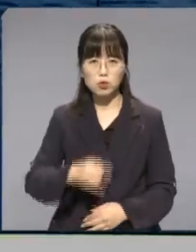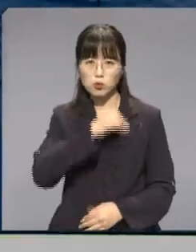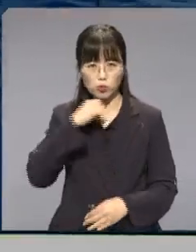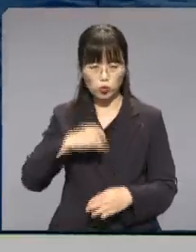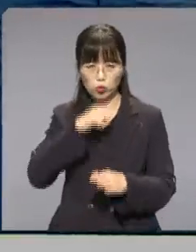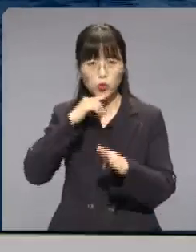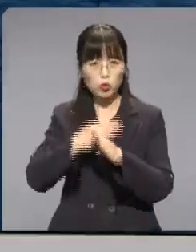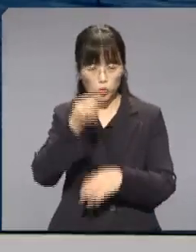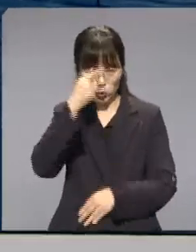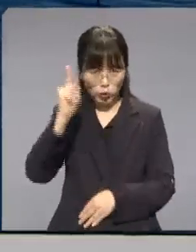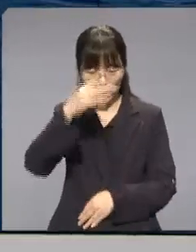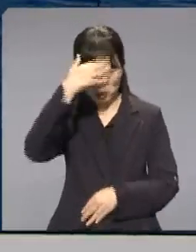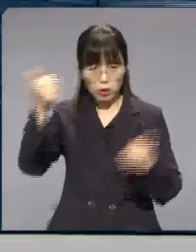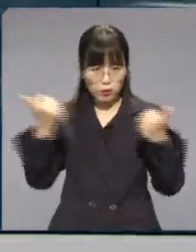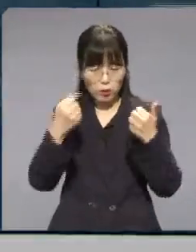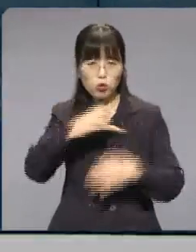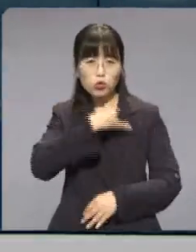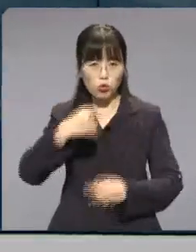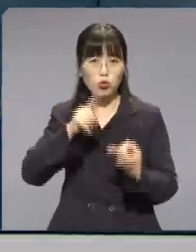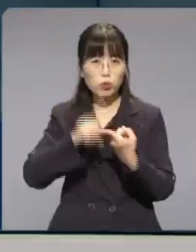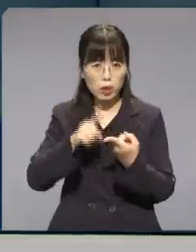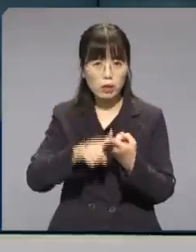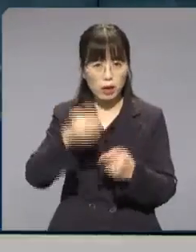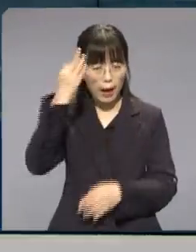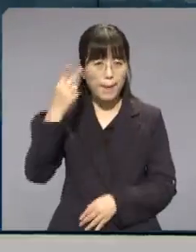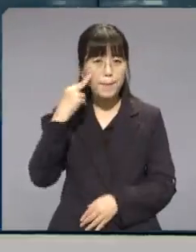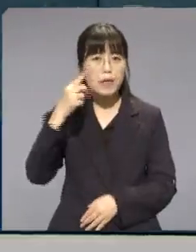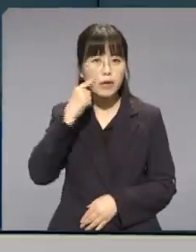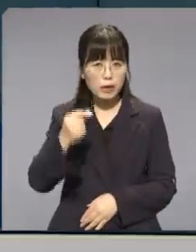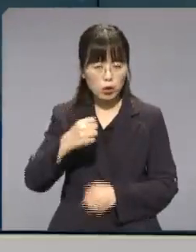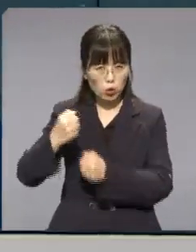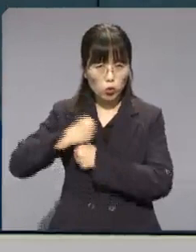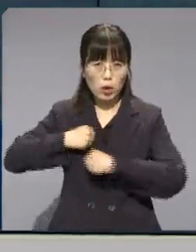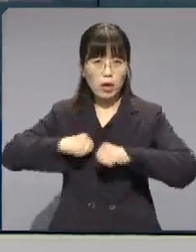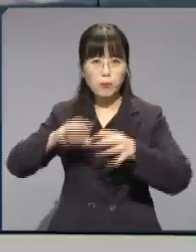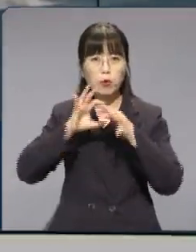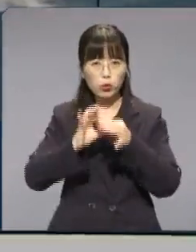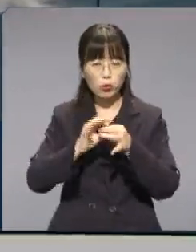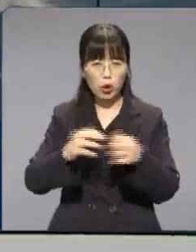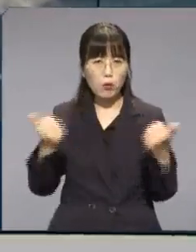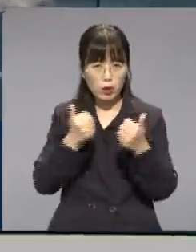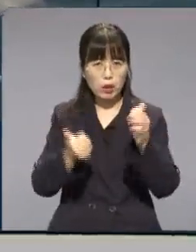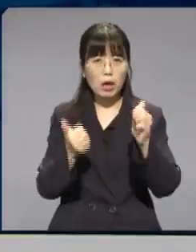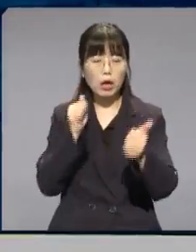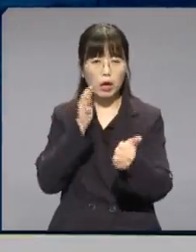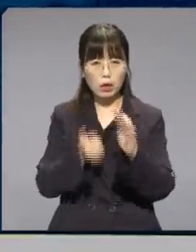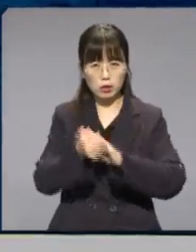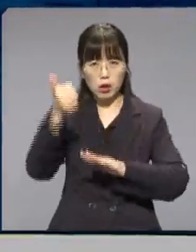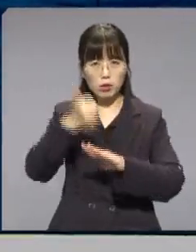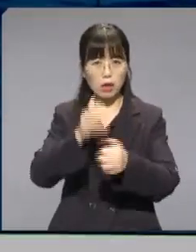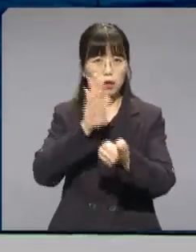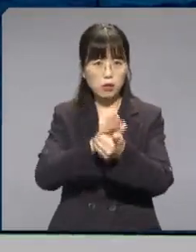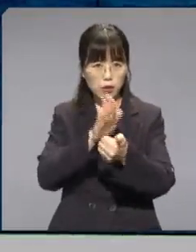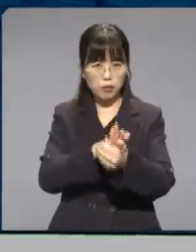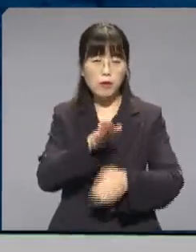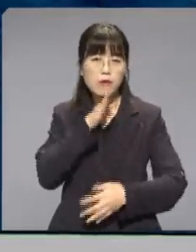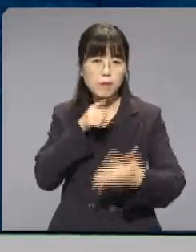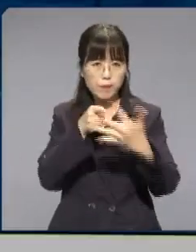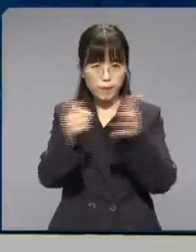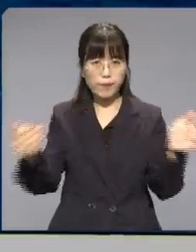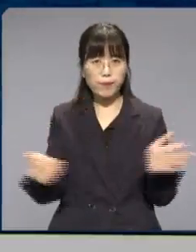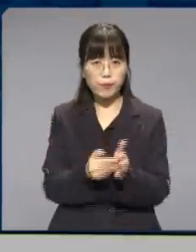북러 정상회담에 맞춰 중국 역시 한미일에 대응한 군사 행보를 통해 회담 성사를 뒷받침했다는 사실이